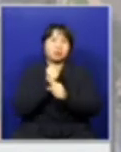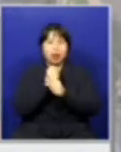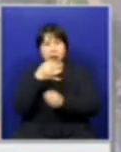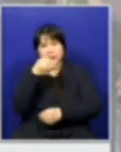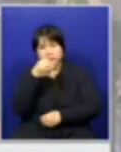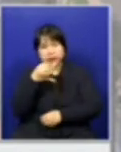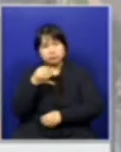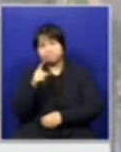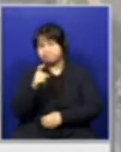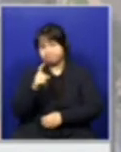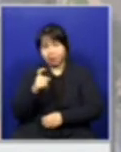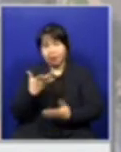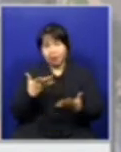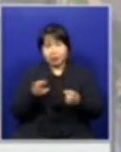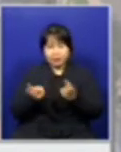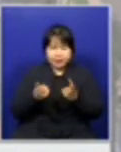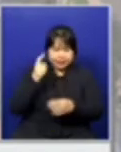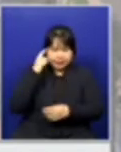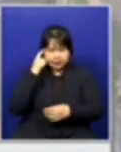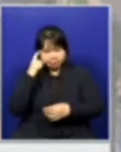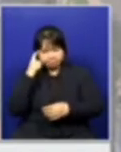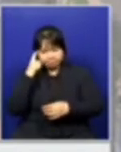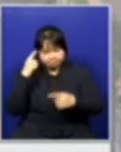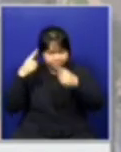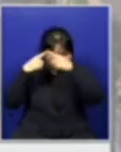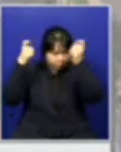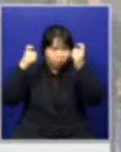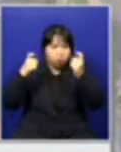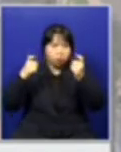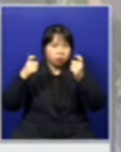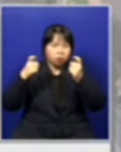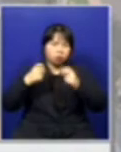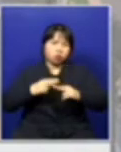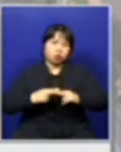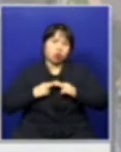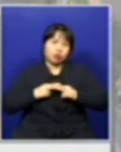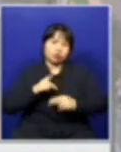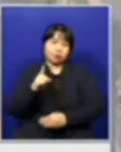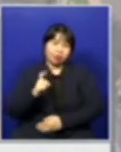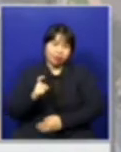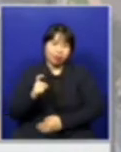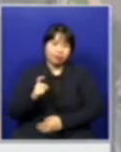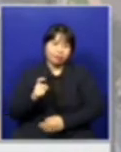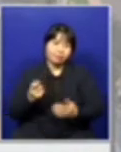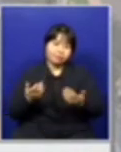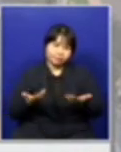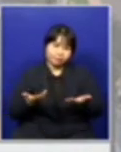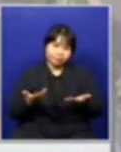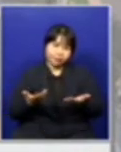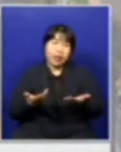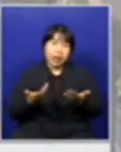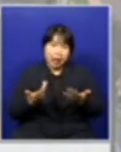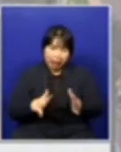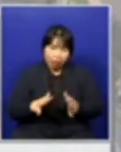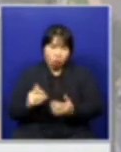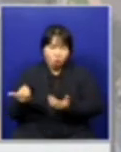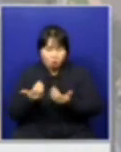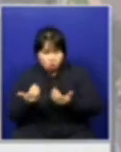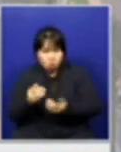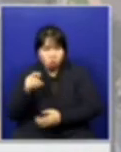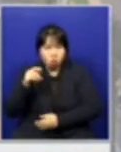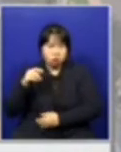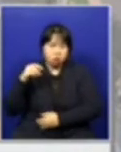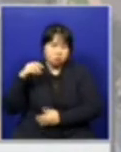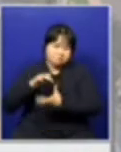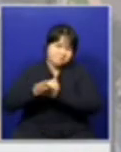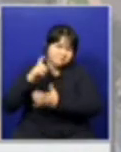ได้หาทางออกไม่ได้แก้ปัญหาโดยการตัดช่องน้อยทำร้ายตัวเองแล้วยังไม่พอนะคะฆ่าลูกฆ่าเมียด้วยโด